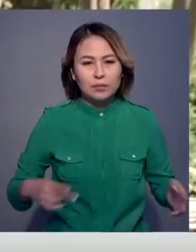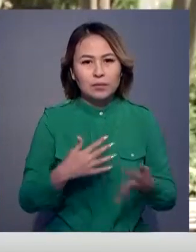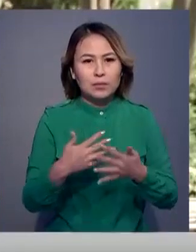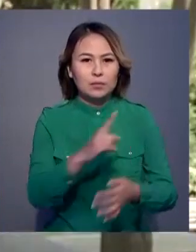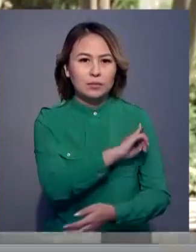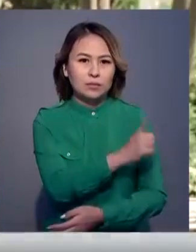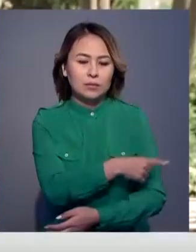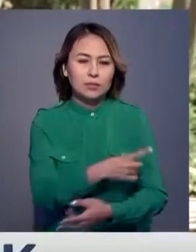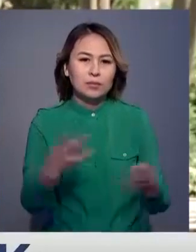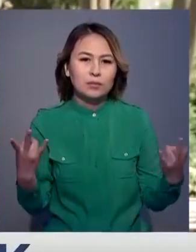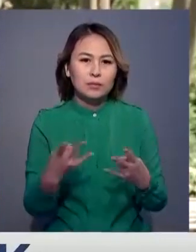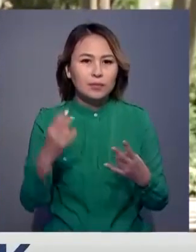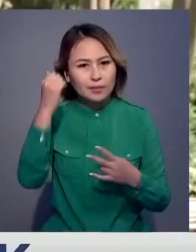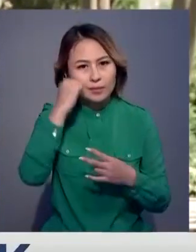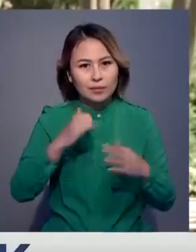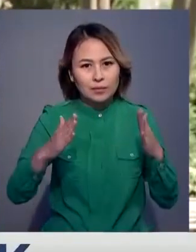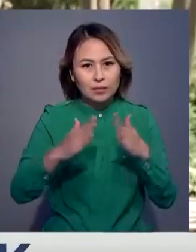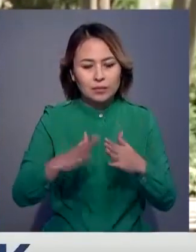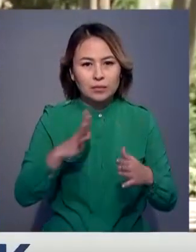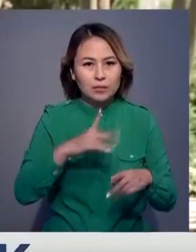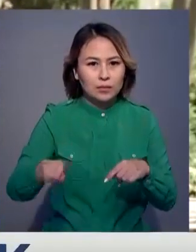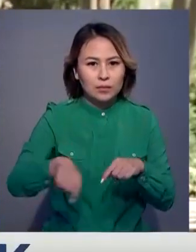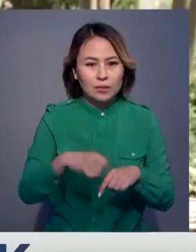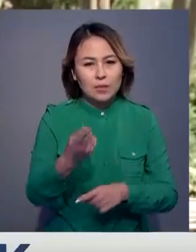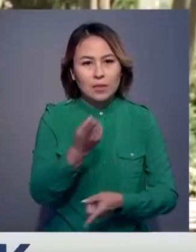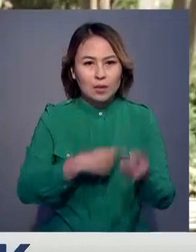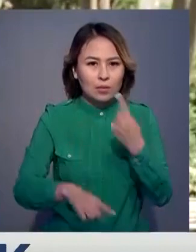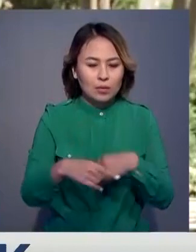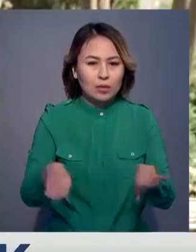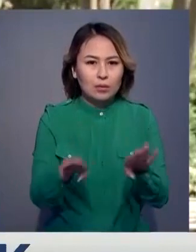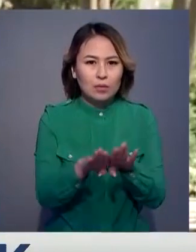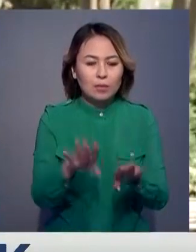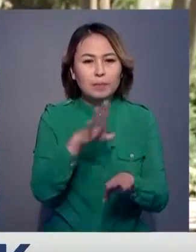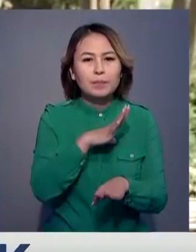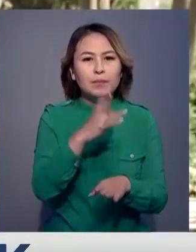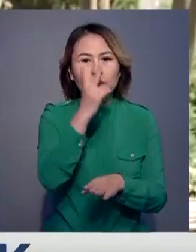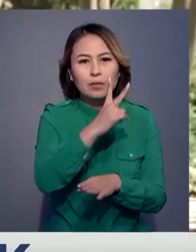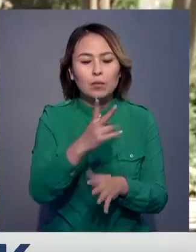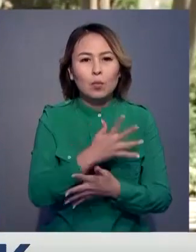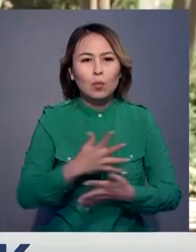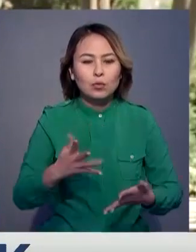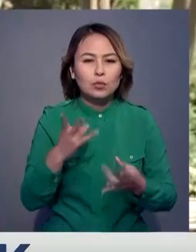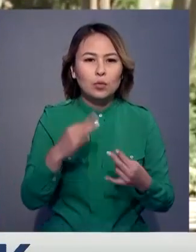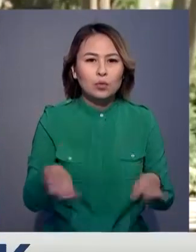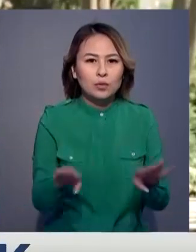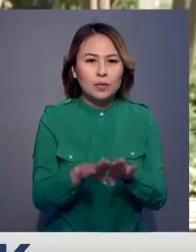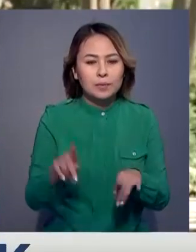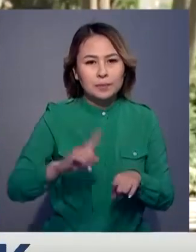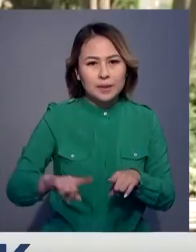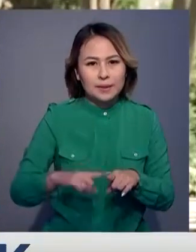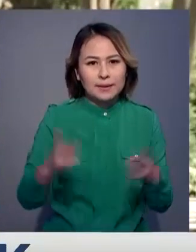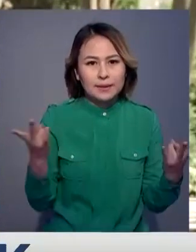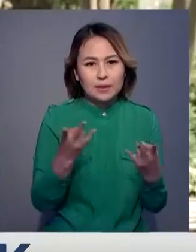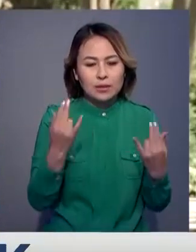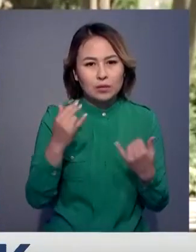күшейту керек. Немесе ескі үйді бұзып, оның орнына жаңасын салу. Мұндай жобалар бүкіл ел аумағында қолға алынған, бірақ бұл істі тездету керек.